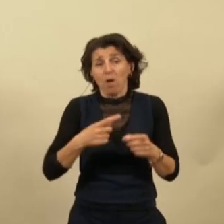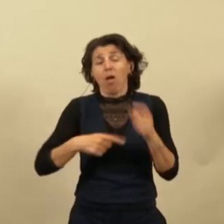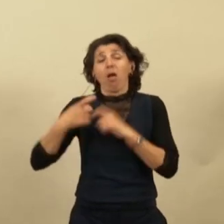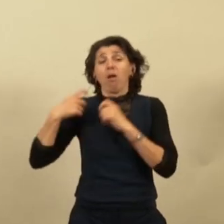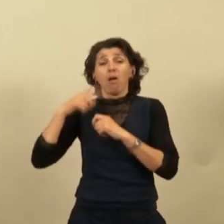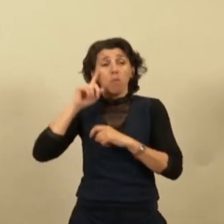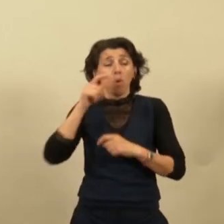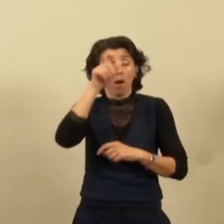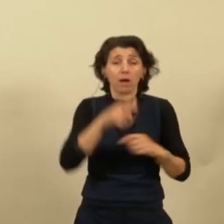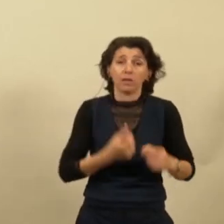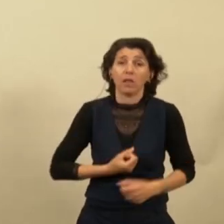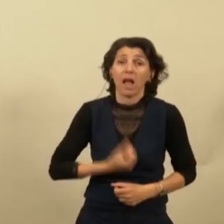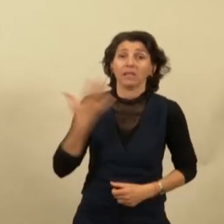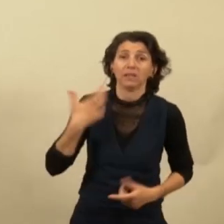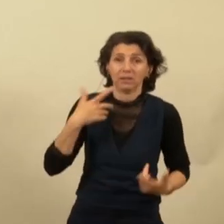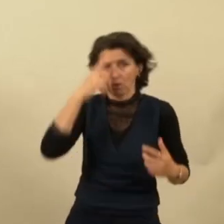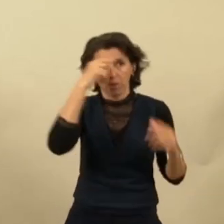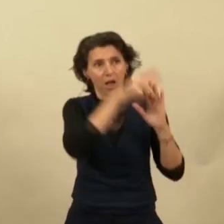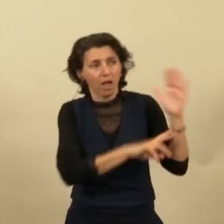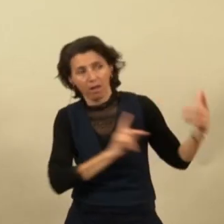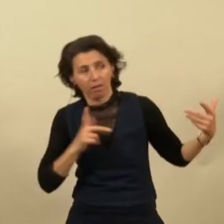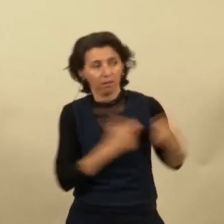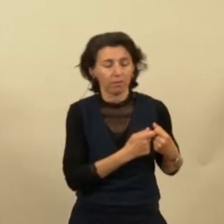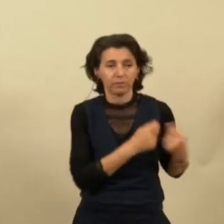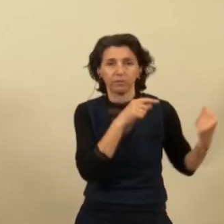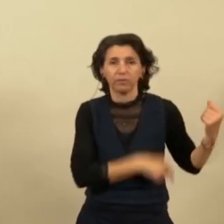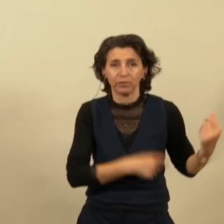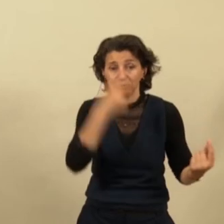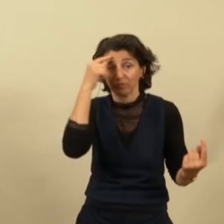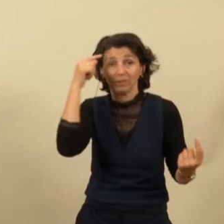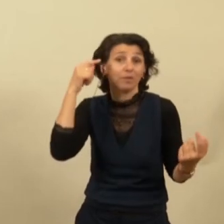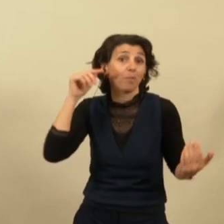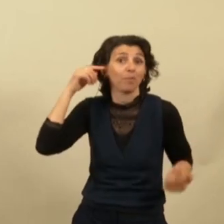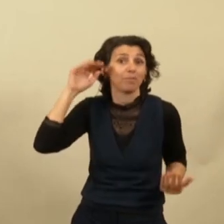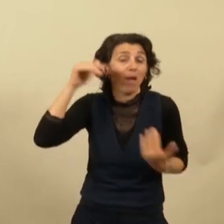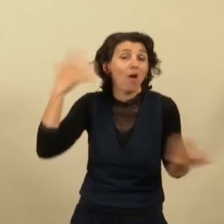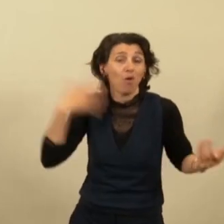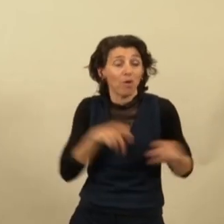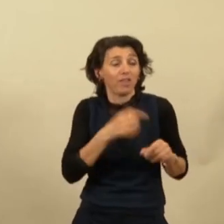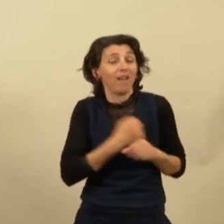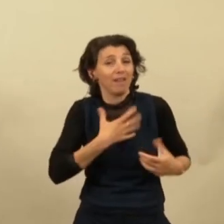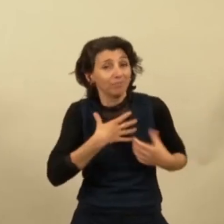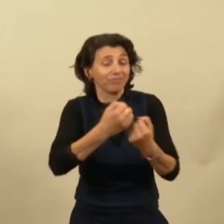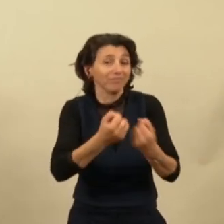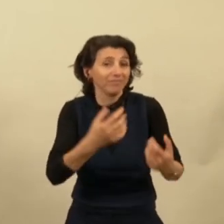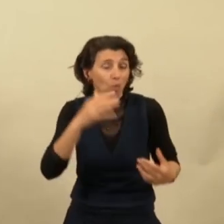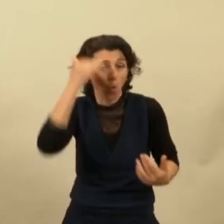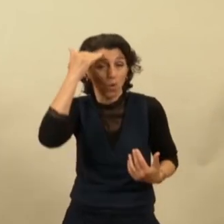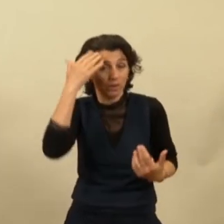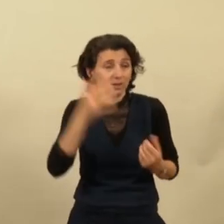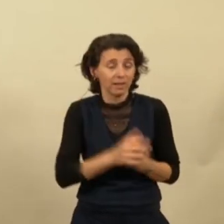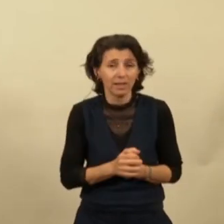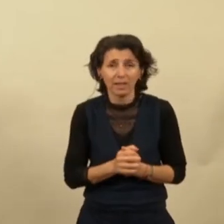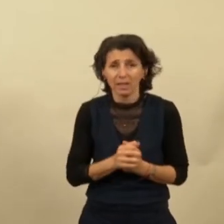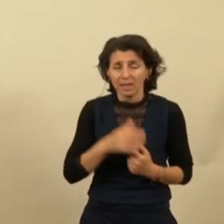établis pour espérer que leur travail soit reconnu cette caporalisation de l'art au service de cause politique serait